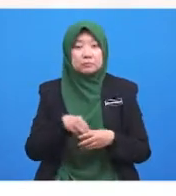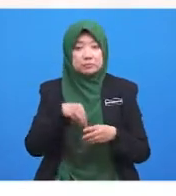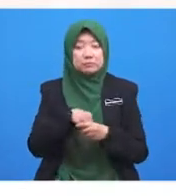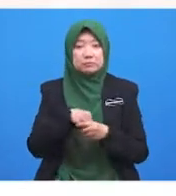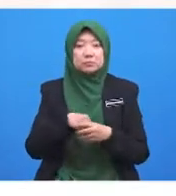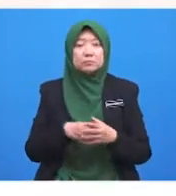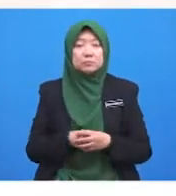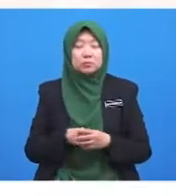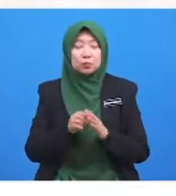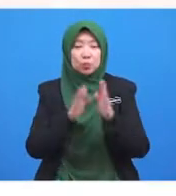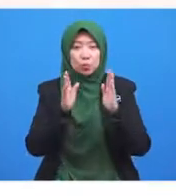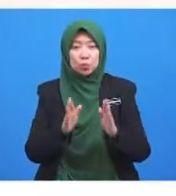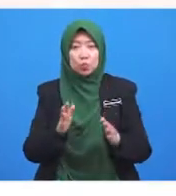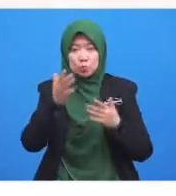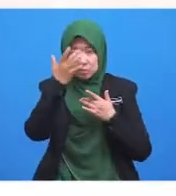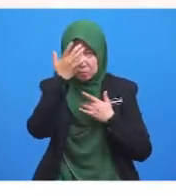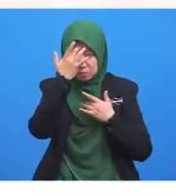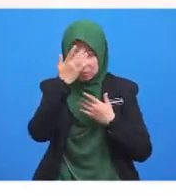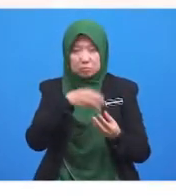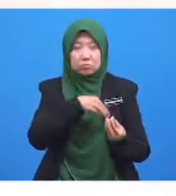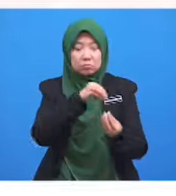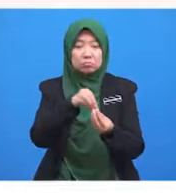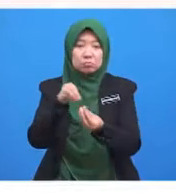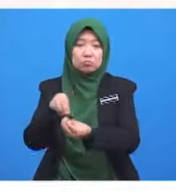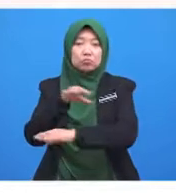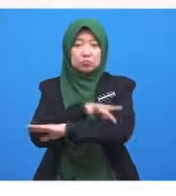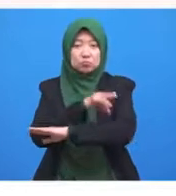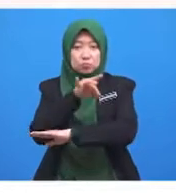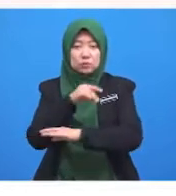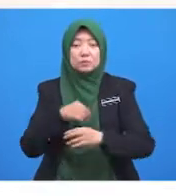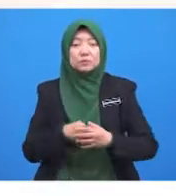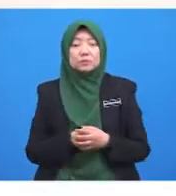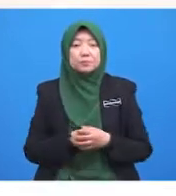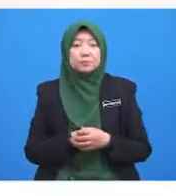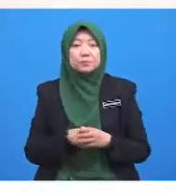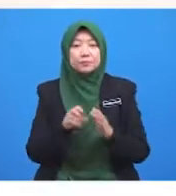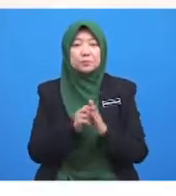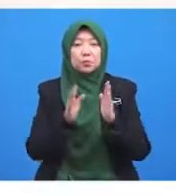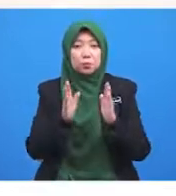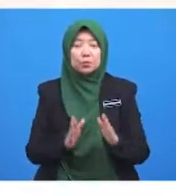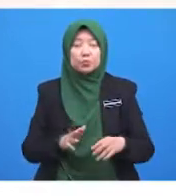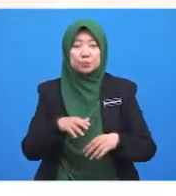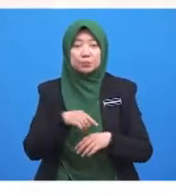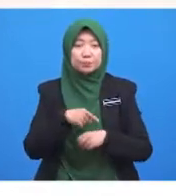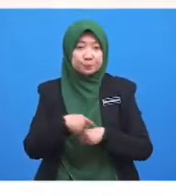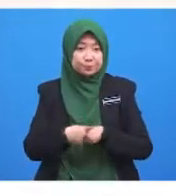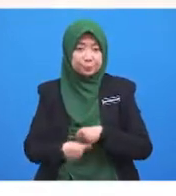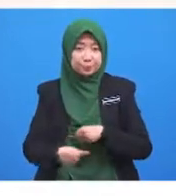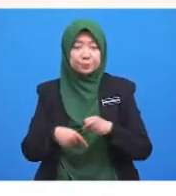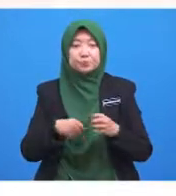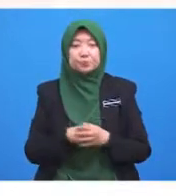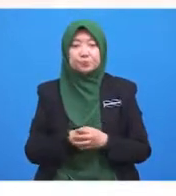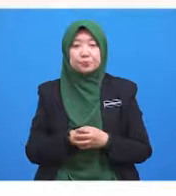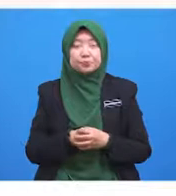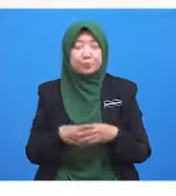seseorang yang mempunyai penyakit yang boleh menyebabkan jangkitan pada kulit, seseorang yang mempunyai masalah luka